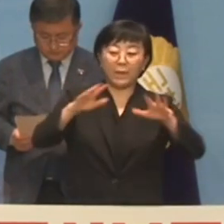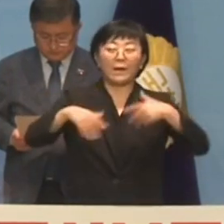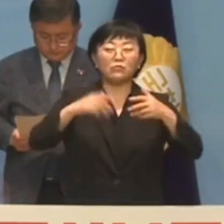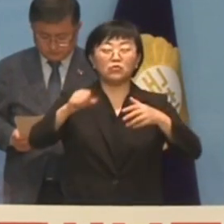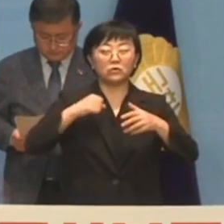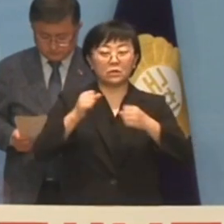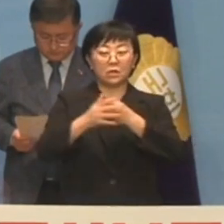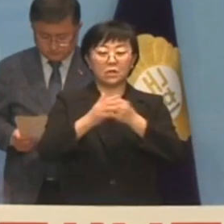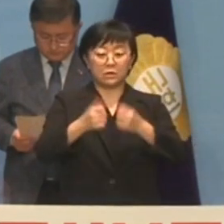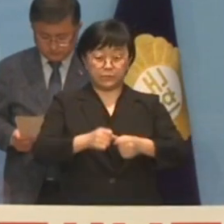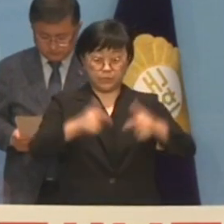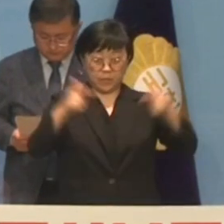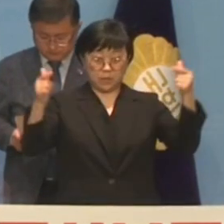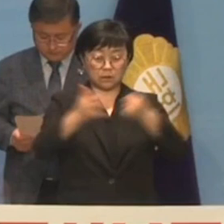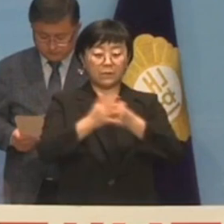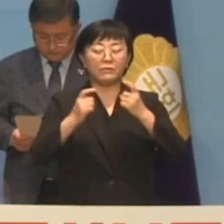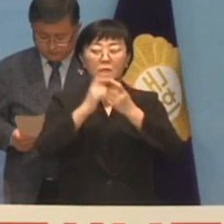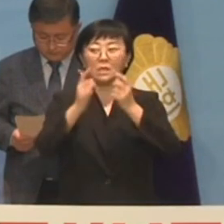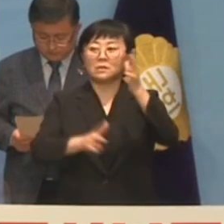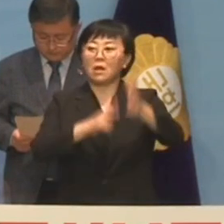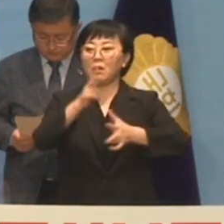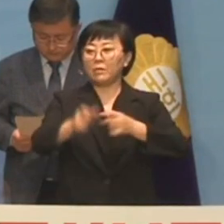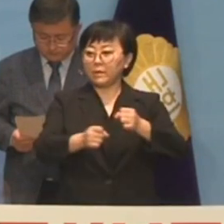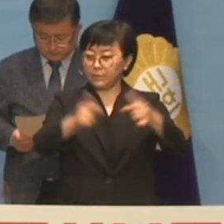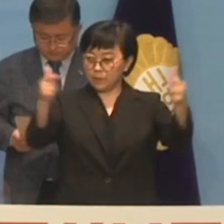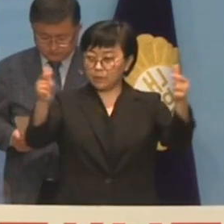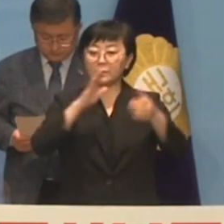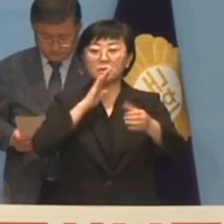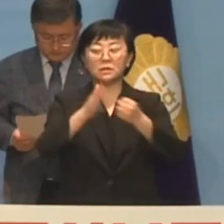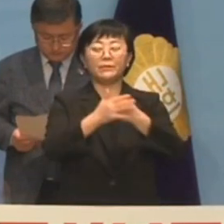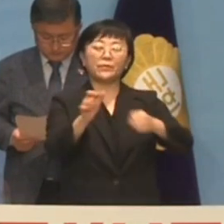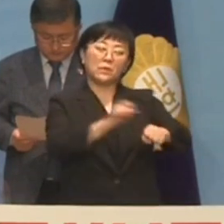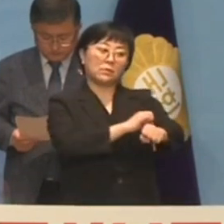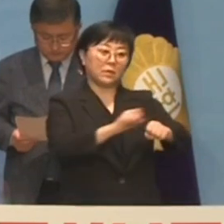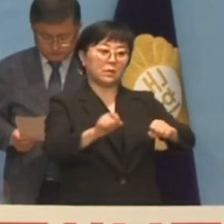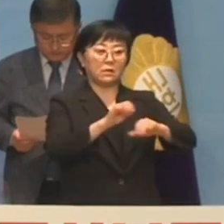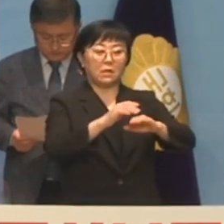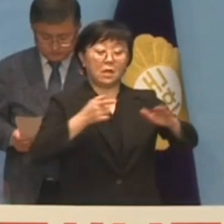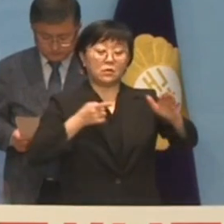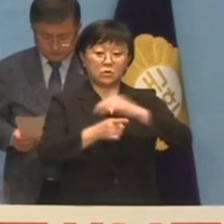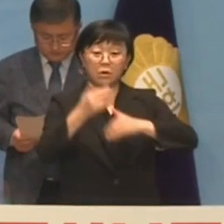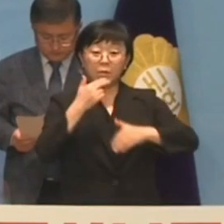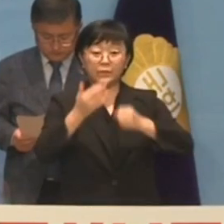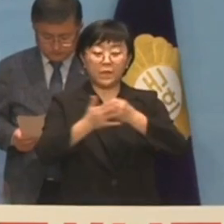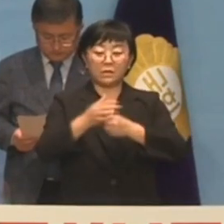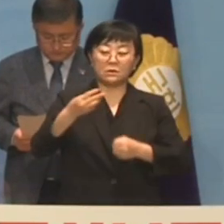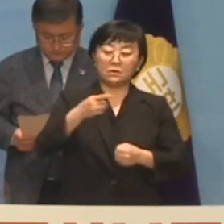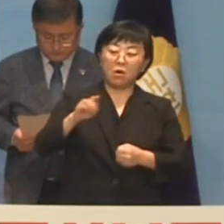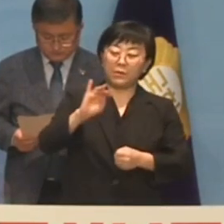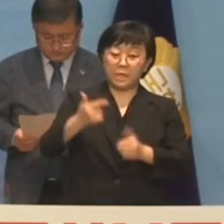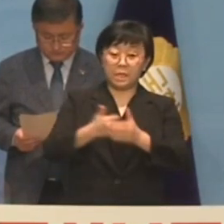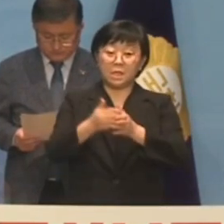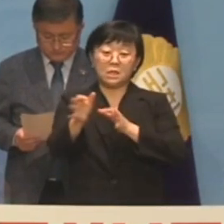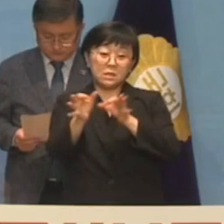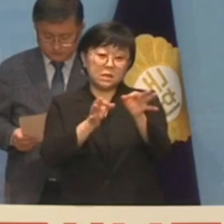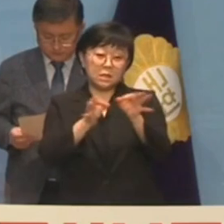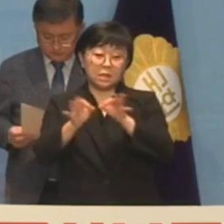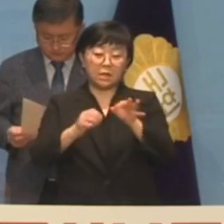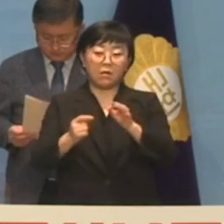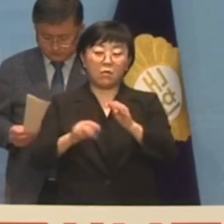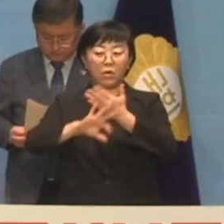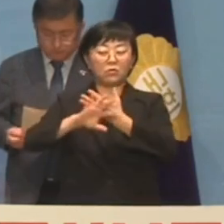활성화될수록 민간사업의 비중은 늘어나게 되므로 특별한 조치가 없다면 터빈 시장의 외산